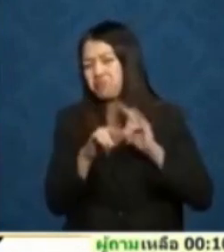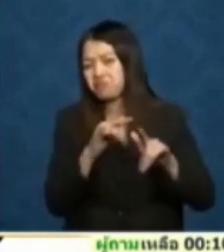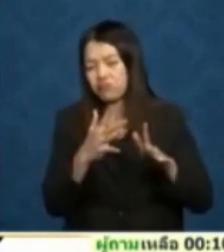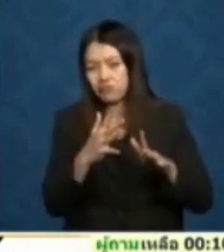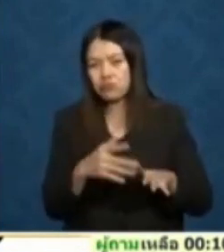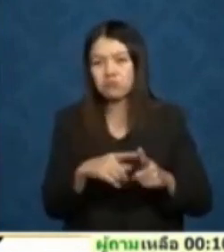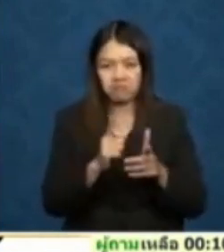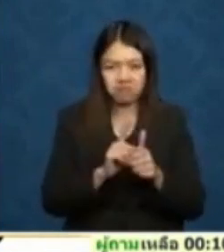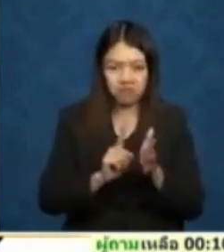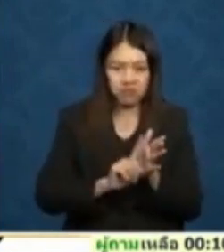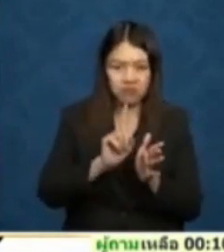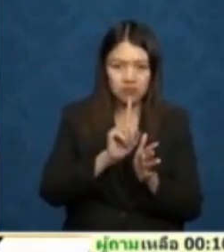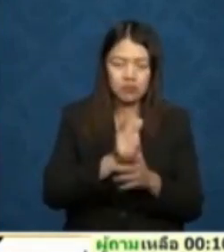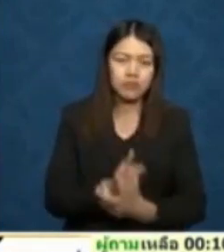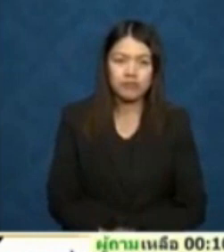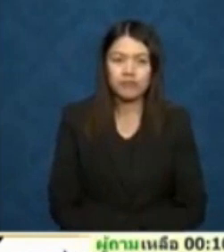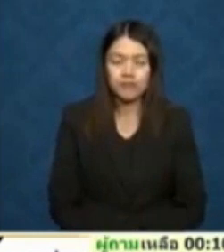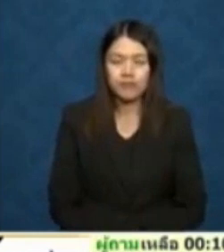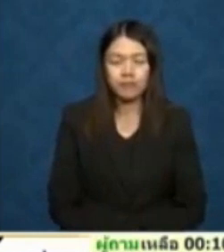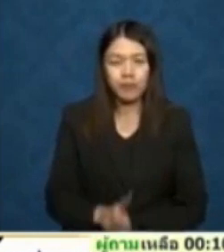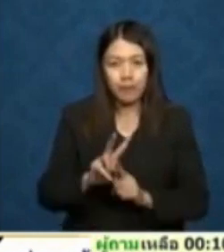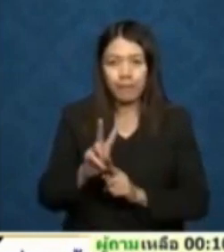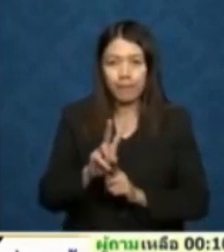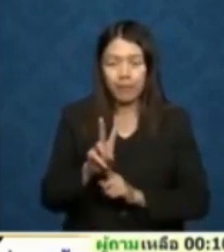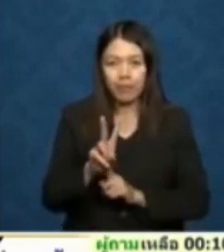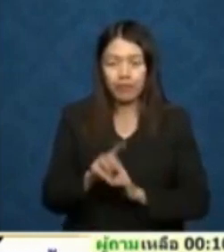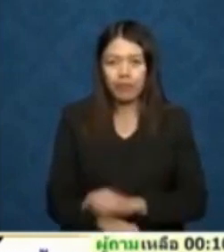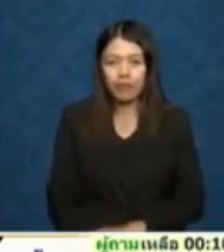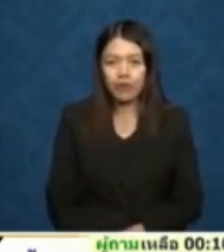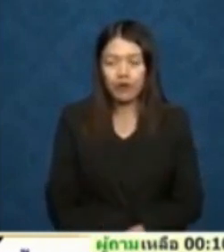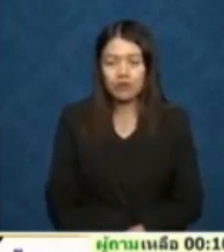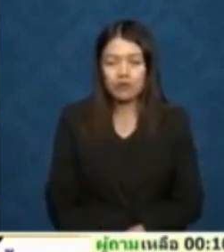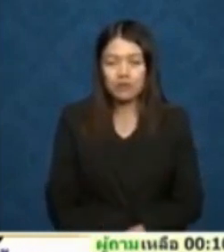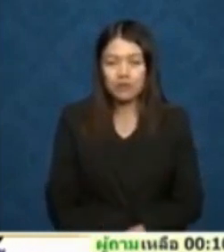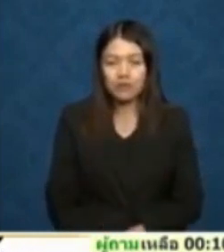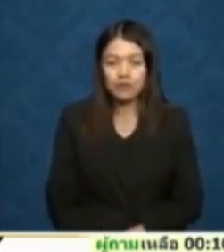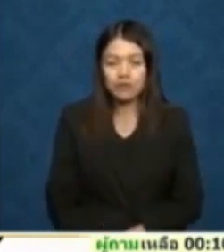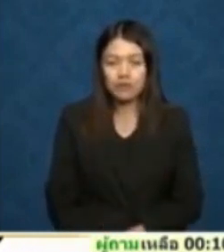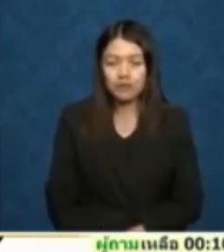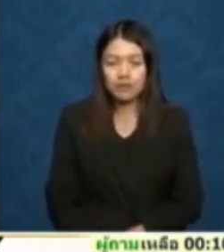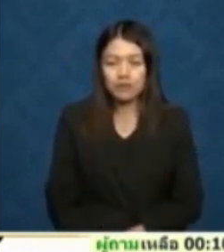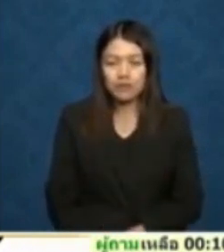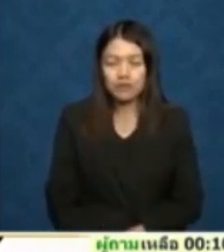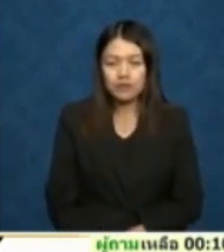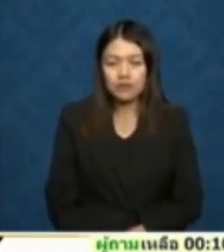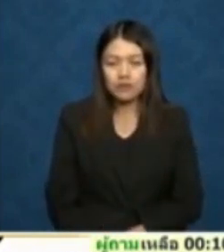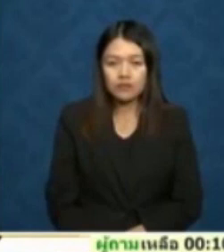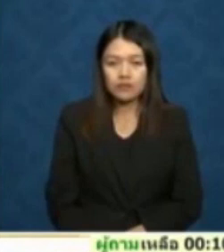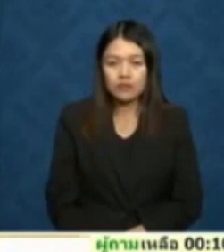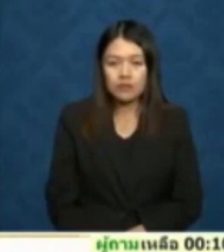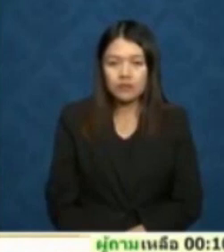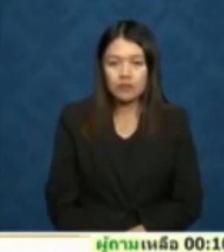1ตรงนี้นะครับในประเด็นที่2คู่กรณีนะครับนายเ